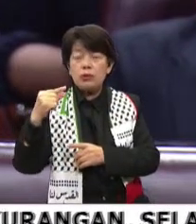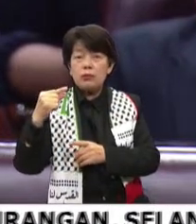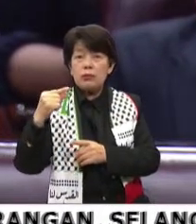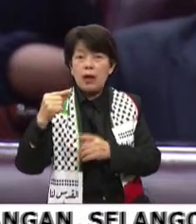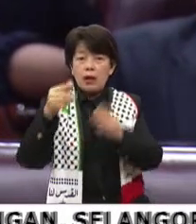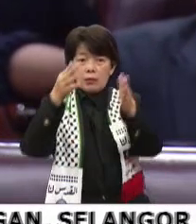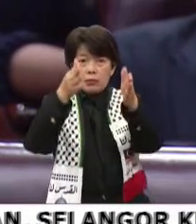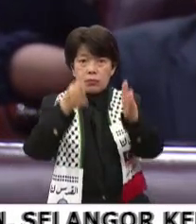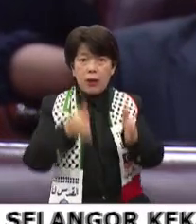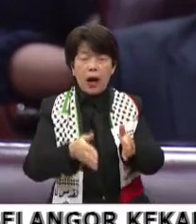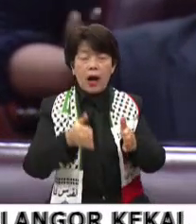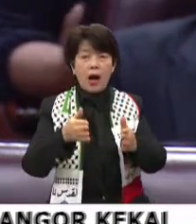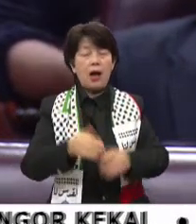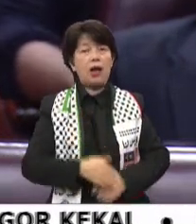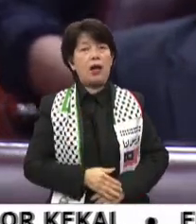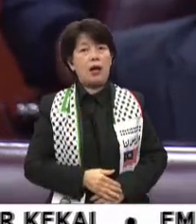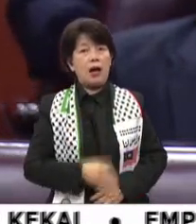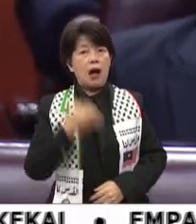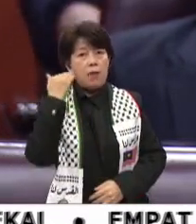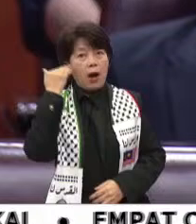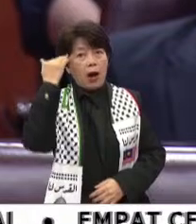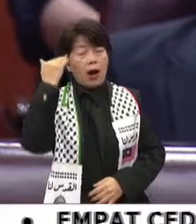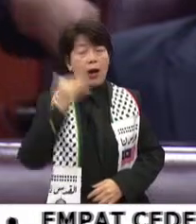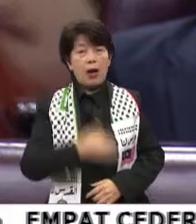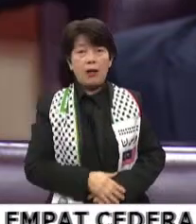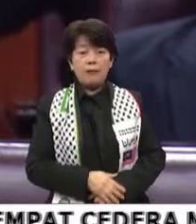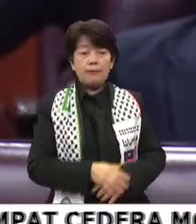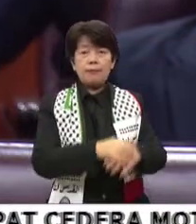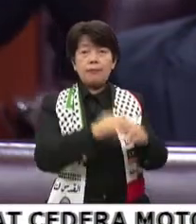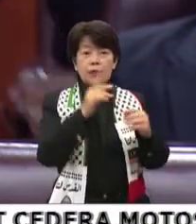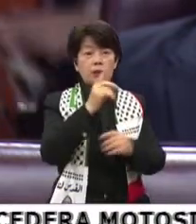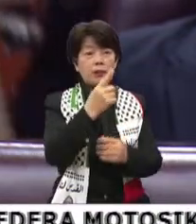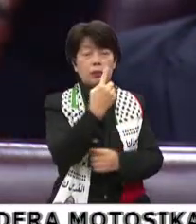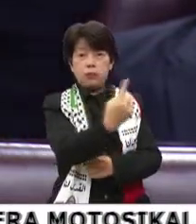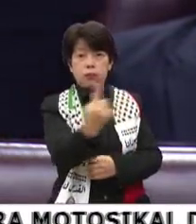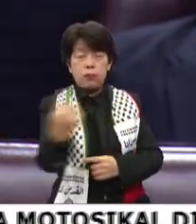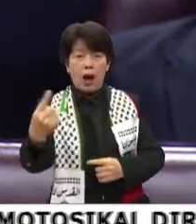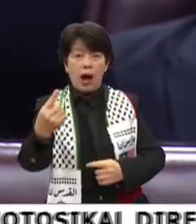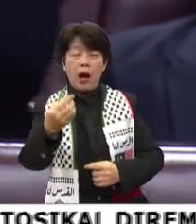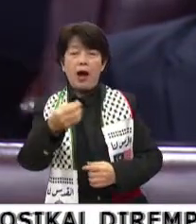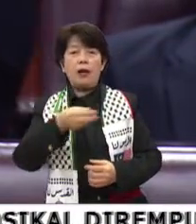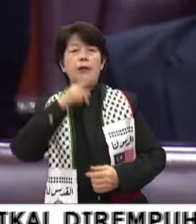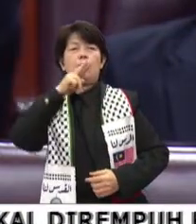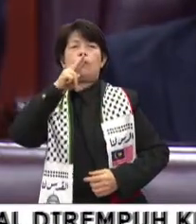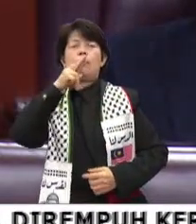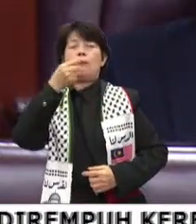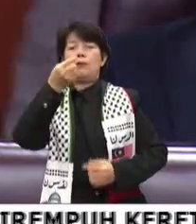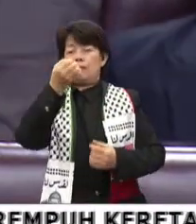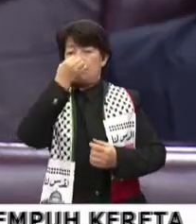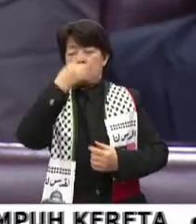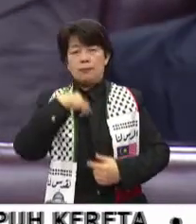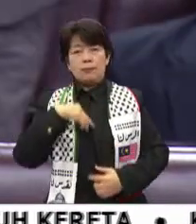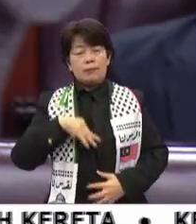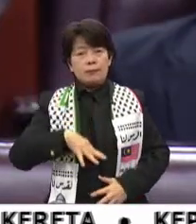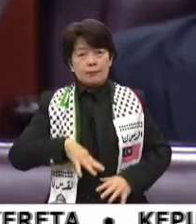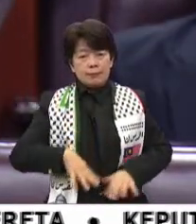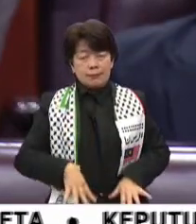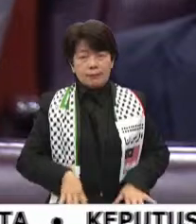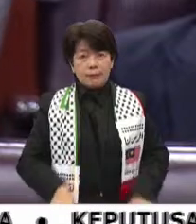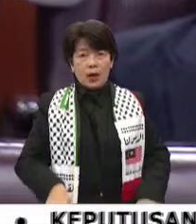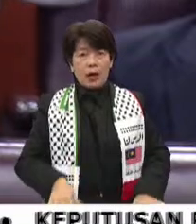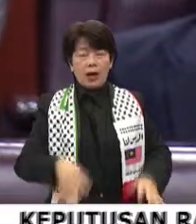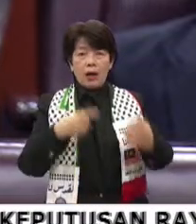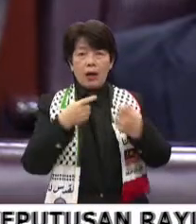dewasa sebagai contoh jika seseorang individu tertelan du hingga 3 ml C rokok